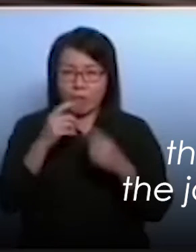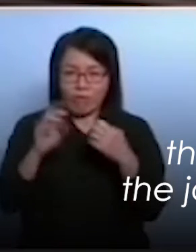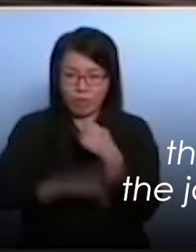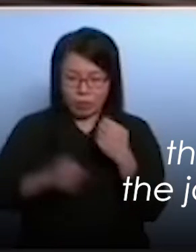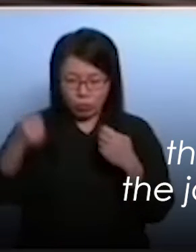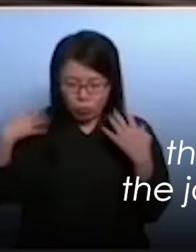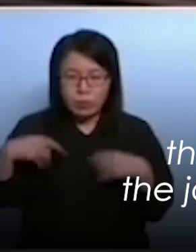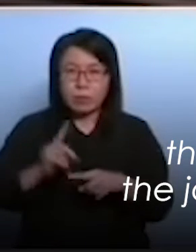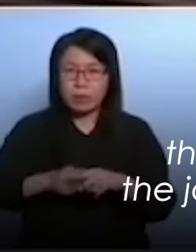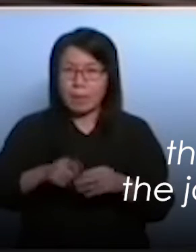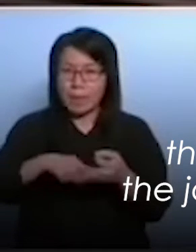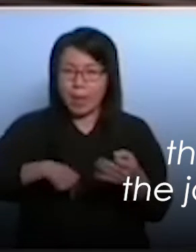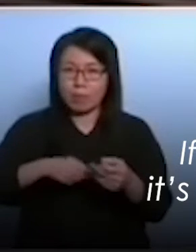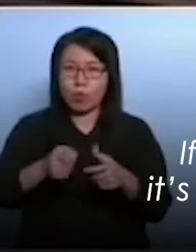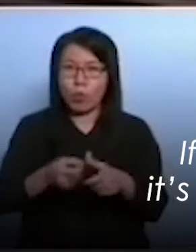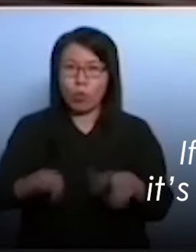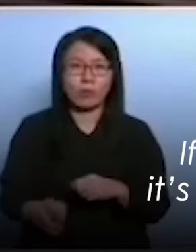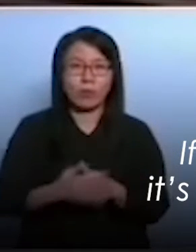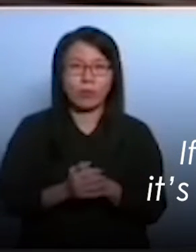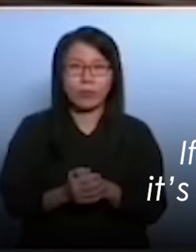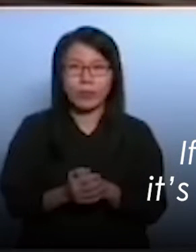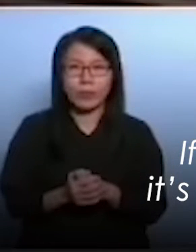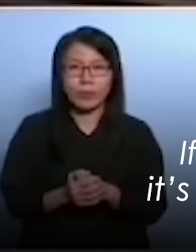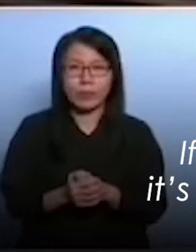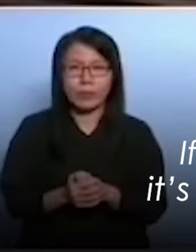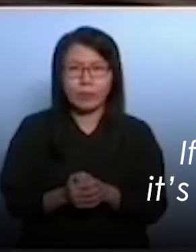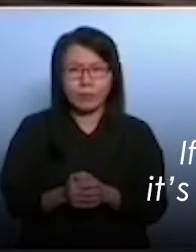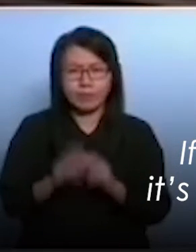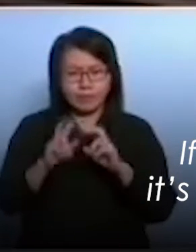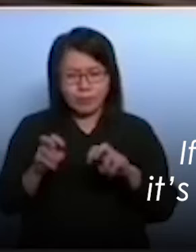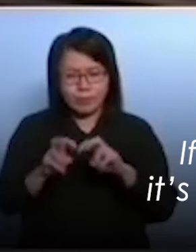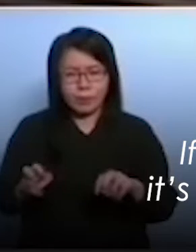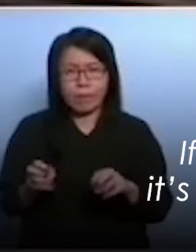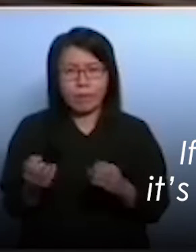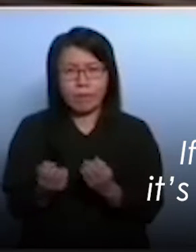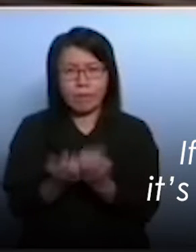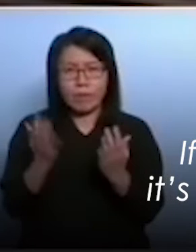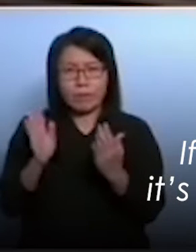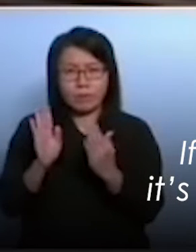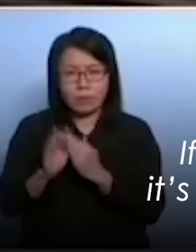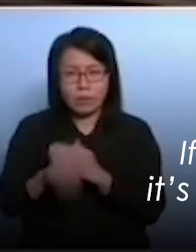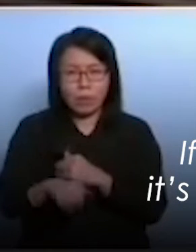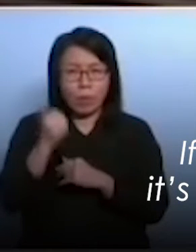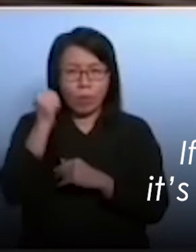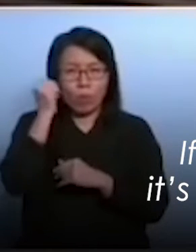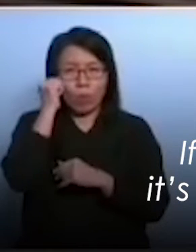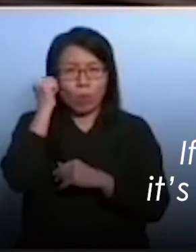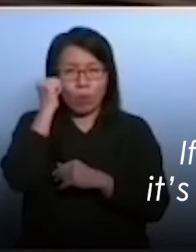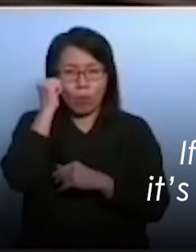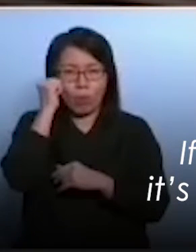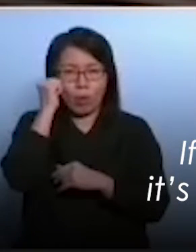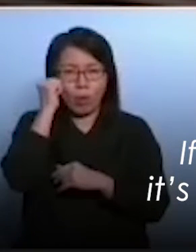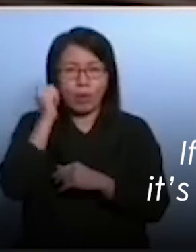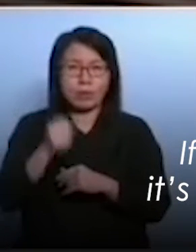咗一啲公開嘅聯署。如果我哋出現咗呢啲事情之後咧，你好難咧係阻止市